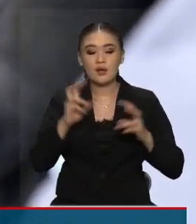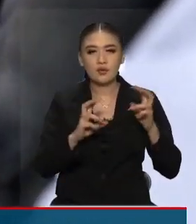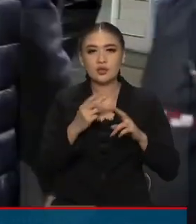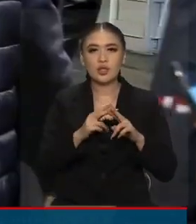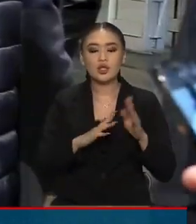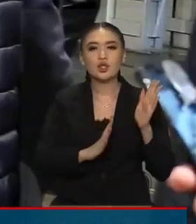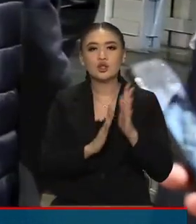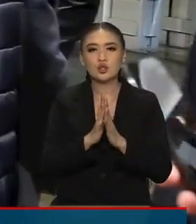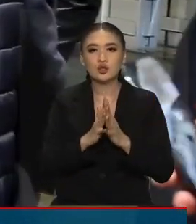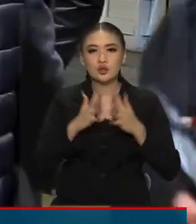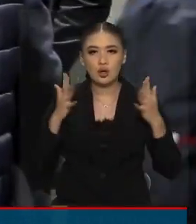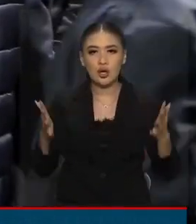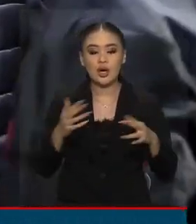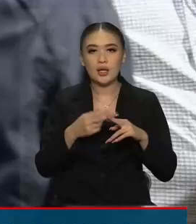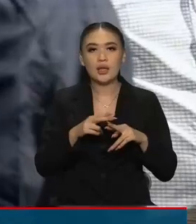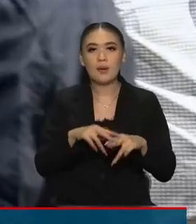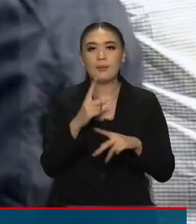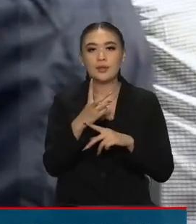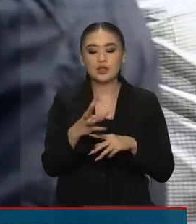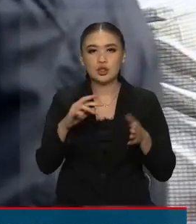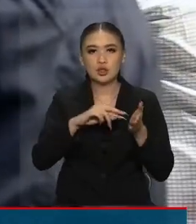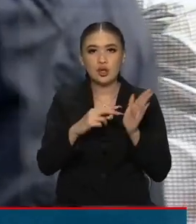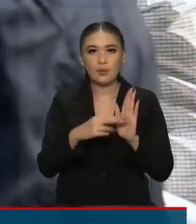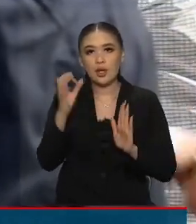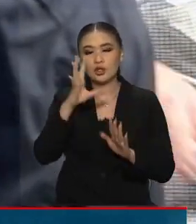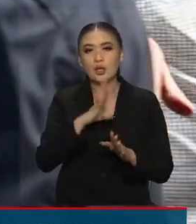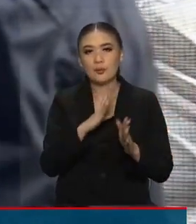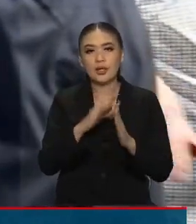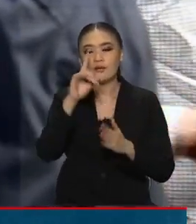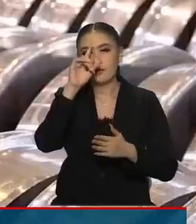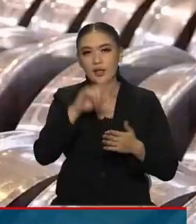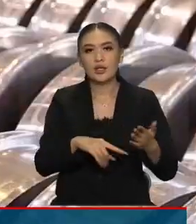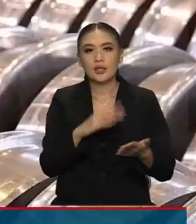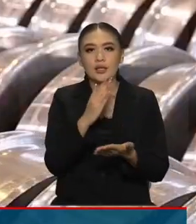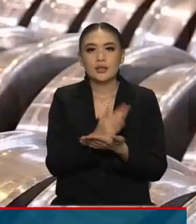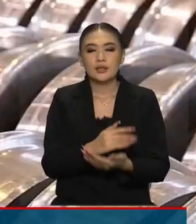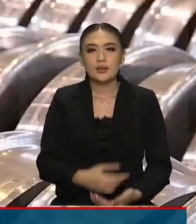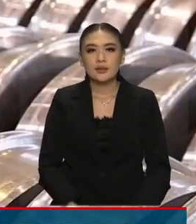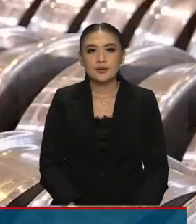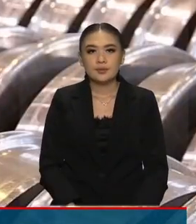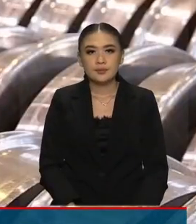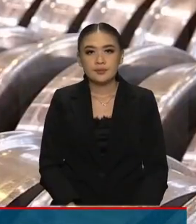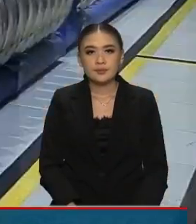өте жоғары. Мен бұл жерде ауқымды бірнеше жобаларды іске асырамыз деген сенімдемін.